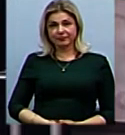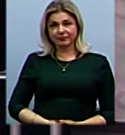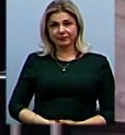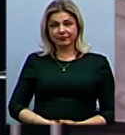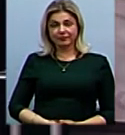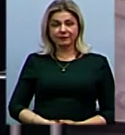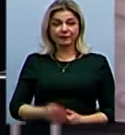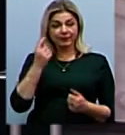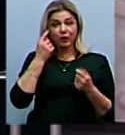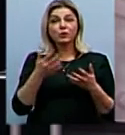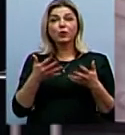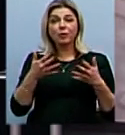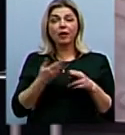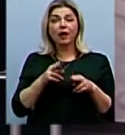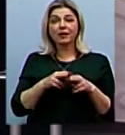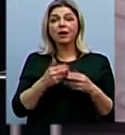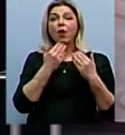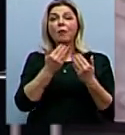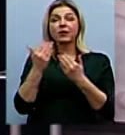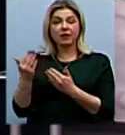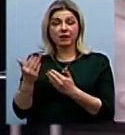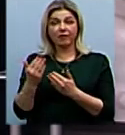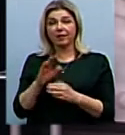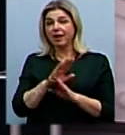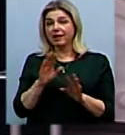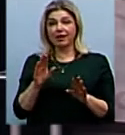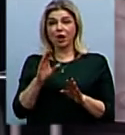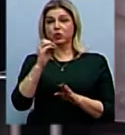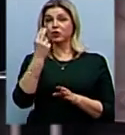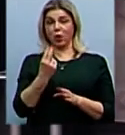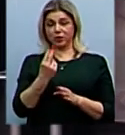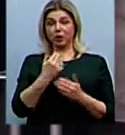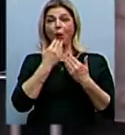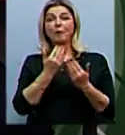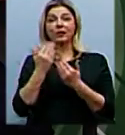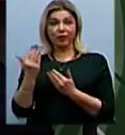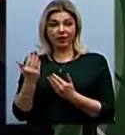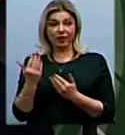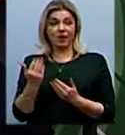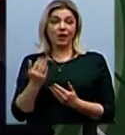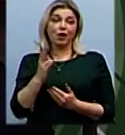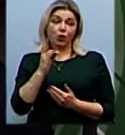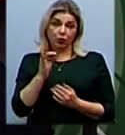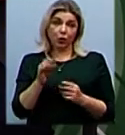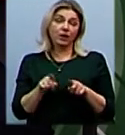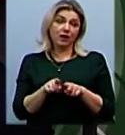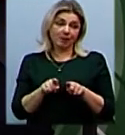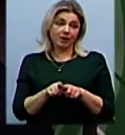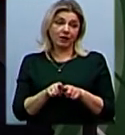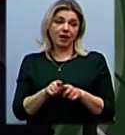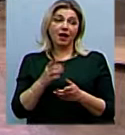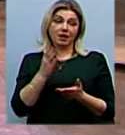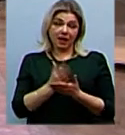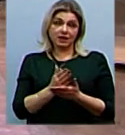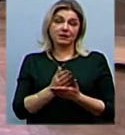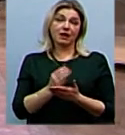Ну, зрозуміло, що це опитування не претендує на соціологічне опитування. Репрезентаційність. І тим не менш, кілька думок